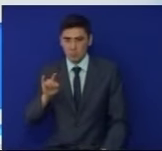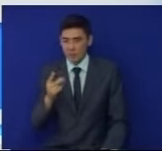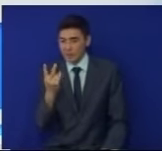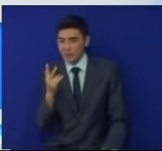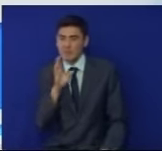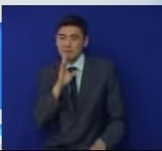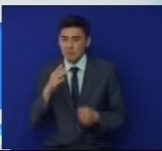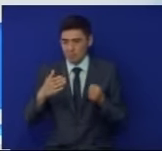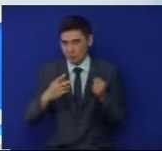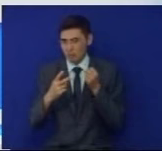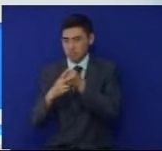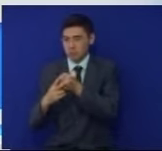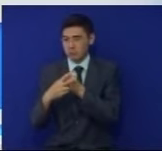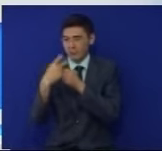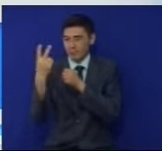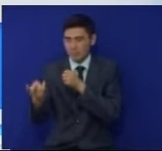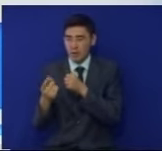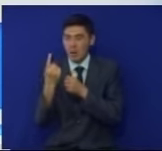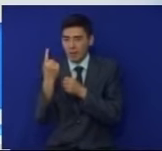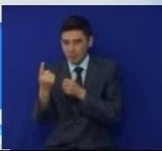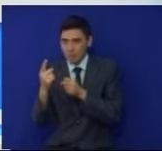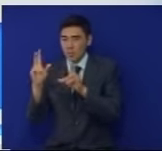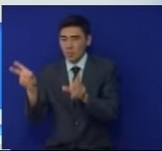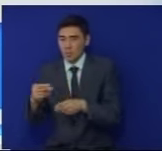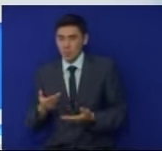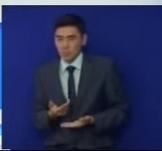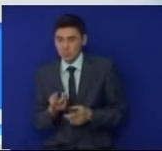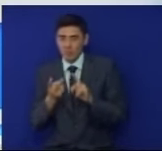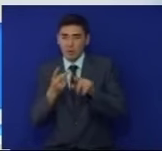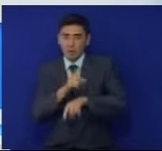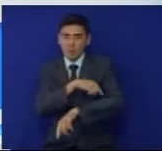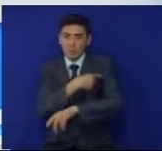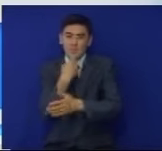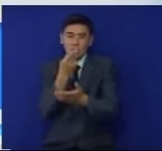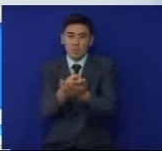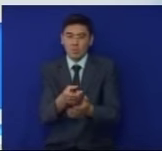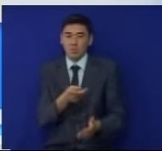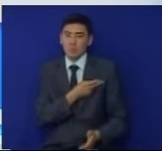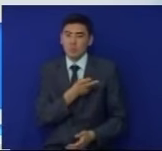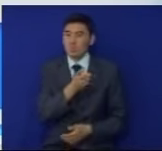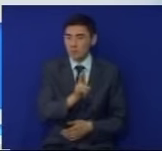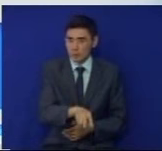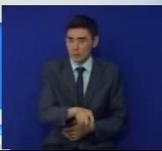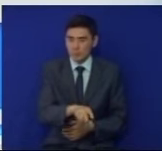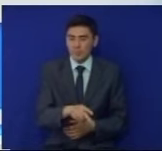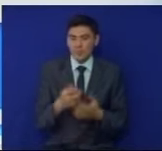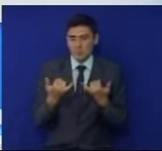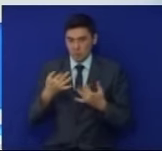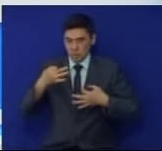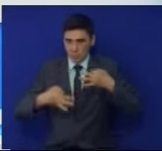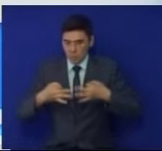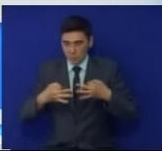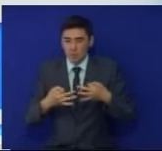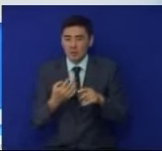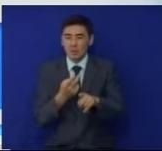вторая скончалась от многочисленных травм в больнице. Сегодня суд номер 2 города Семей вынес подсудимому приговор, с которым родные погибшей